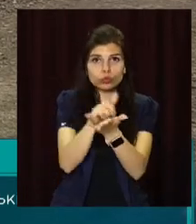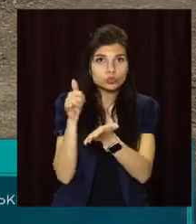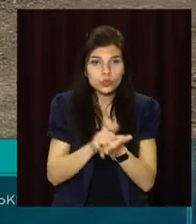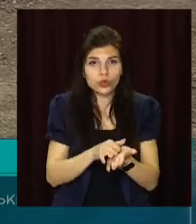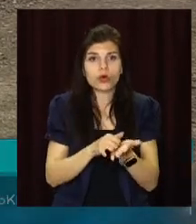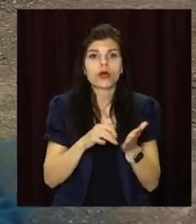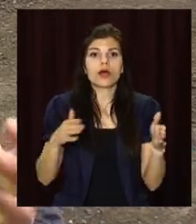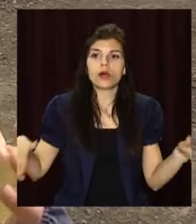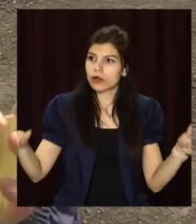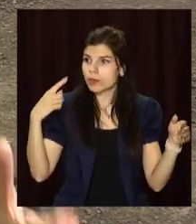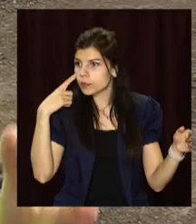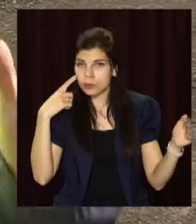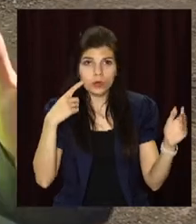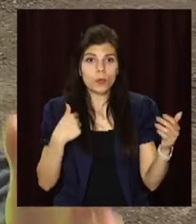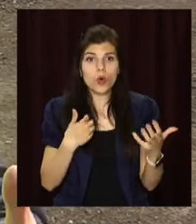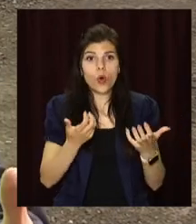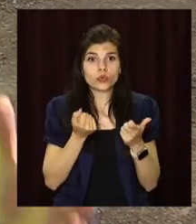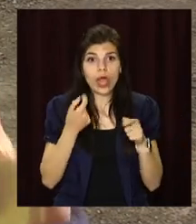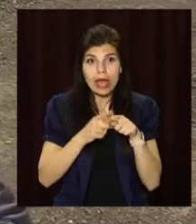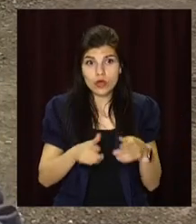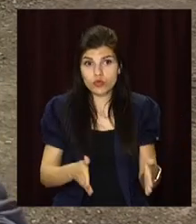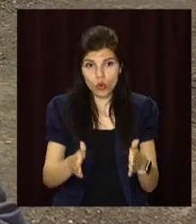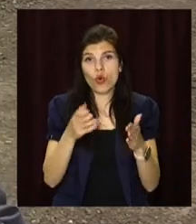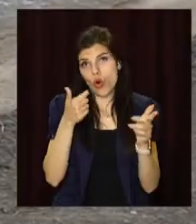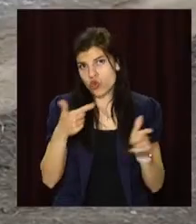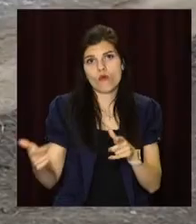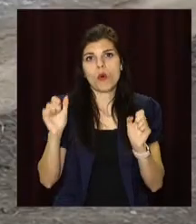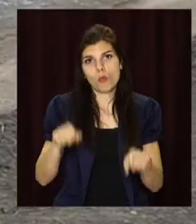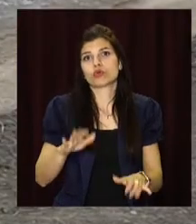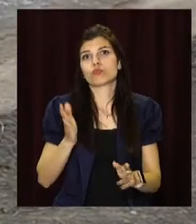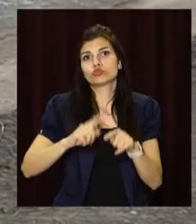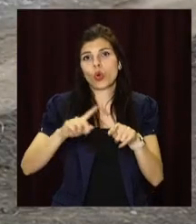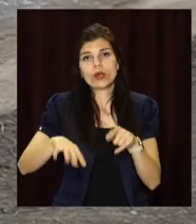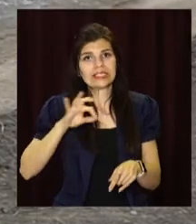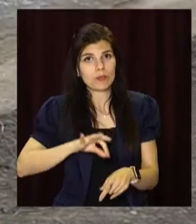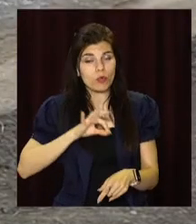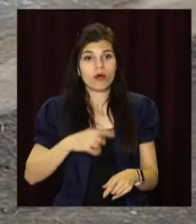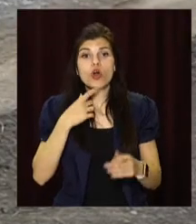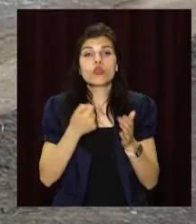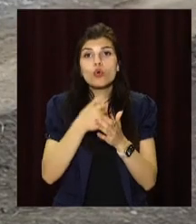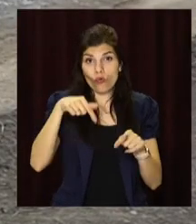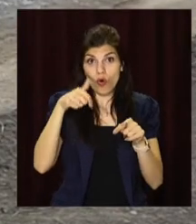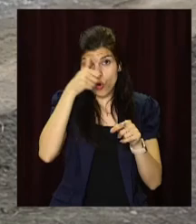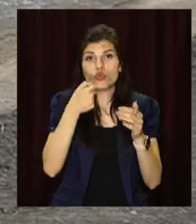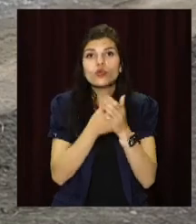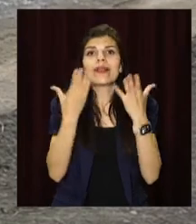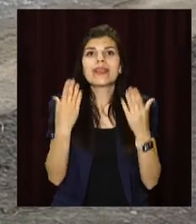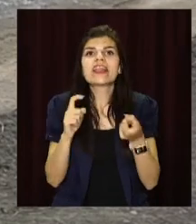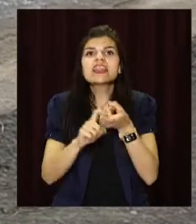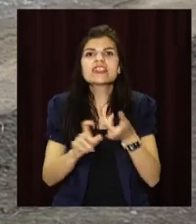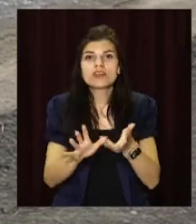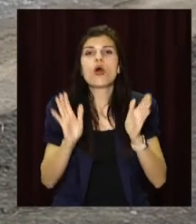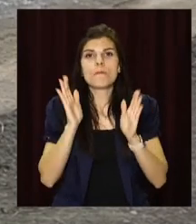облаштоване узбіччя, і ми отримаємо вже цю дорогу до експлуатації. Вона в цьому році, до Дня Незалежності, буде